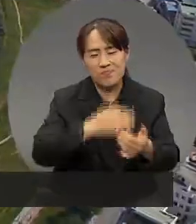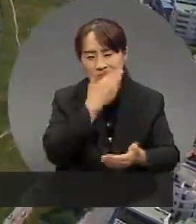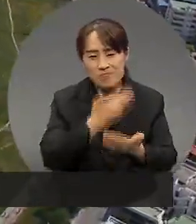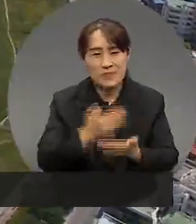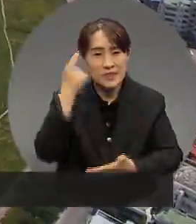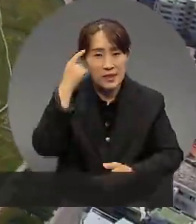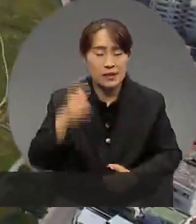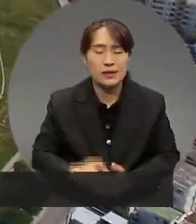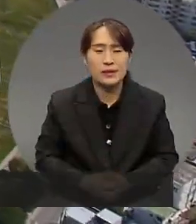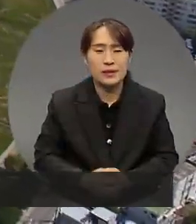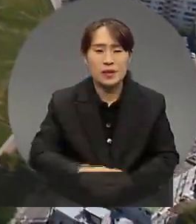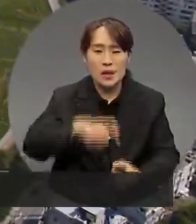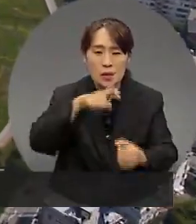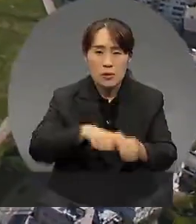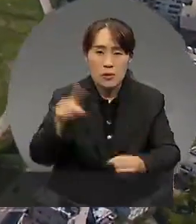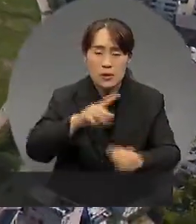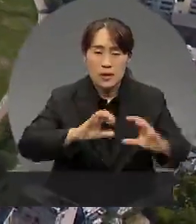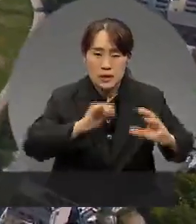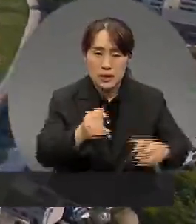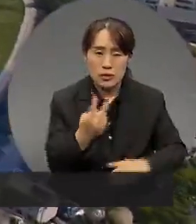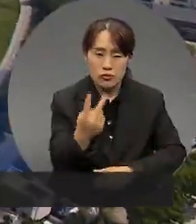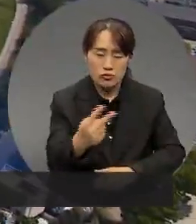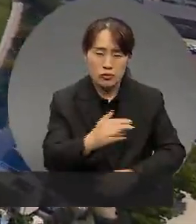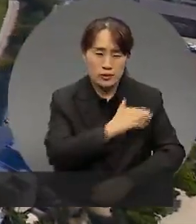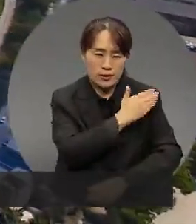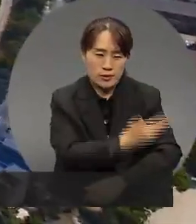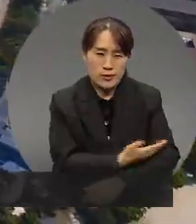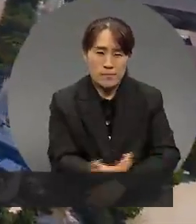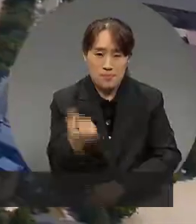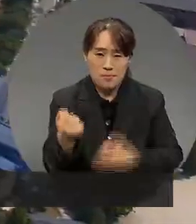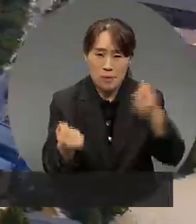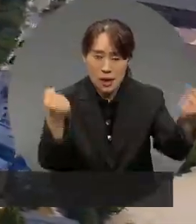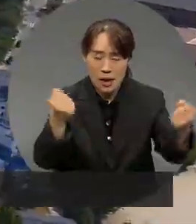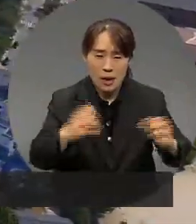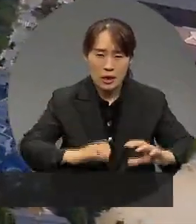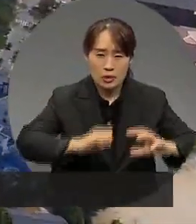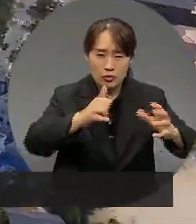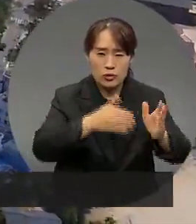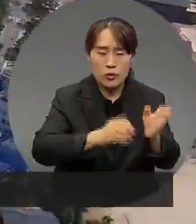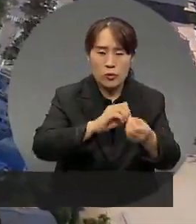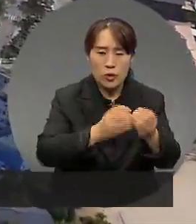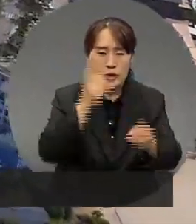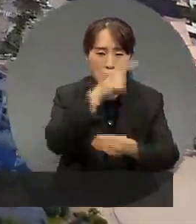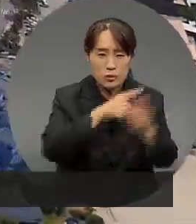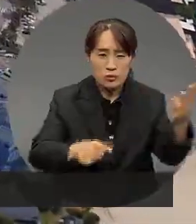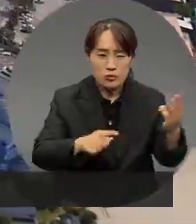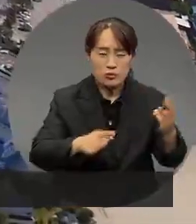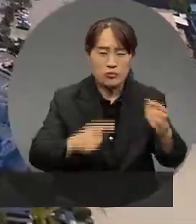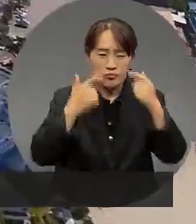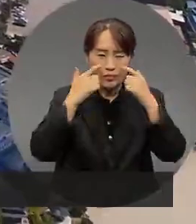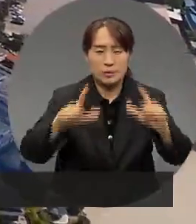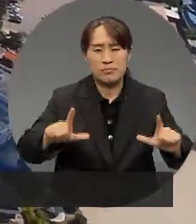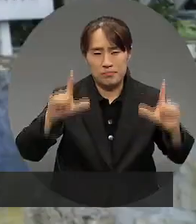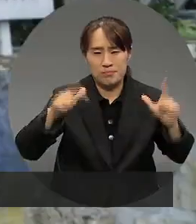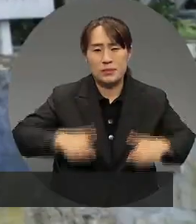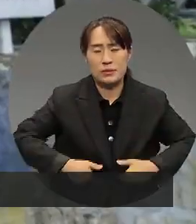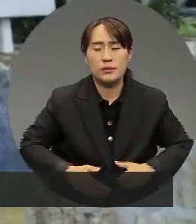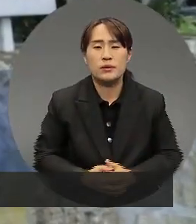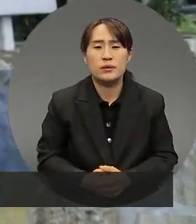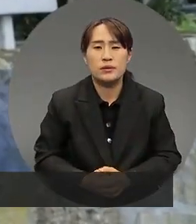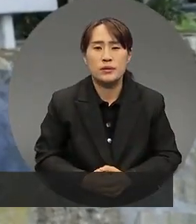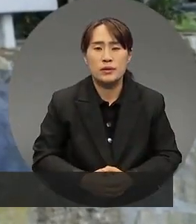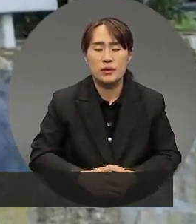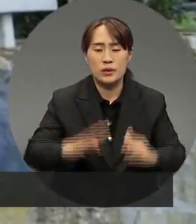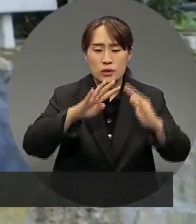생각합니다 목표는 세계 양대 권위를 획득해 글로벌 공해도시 청주의 브랜드를 세우는 것